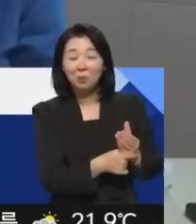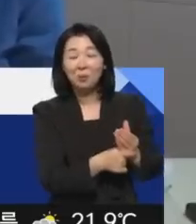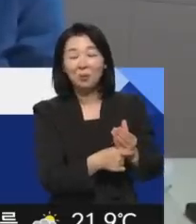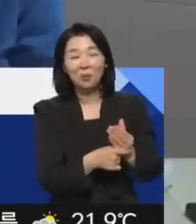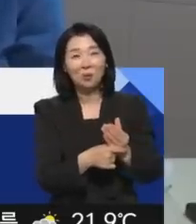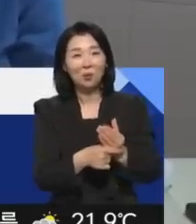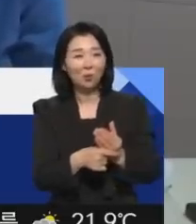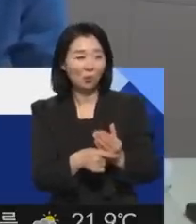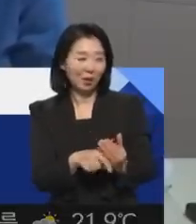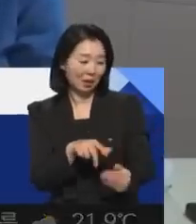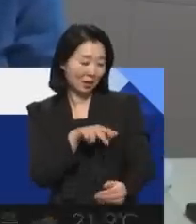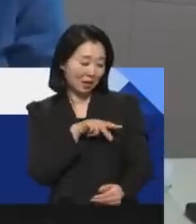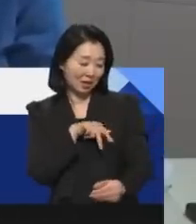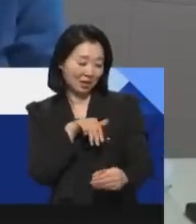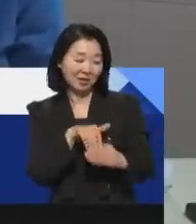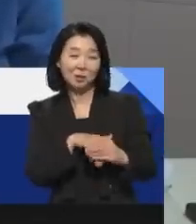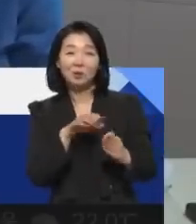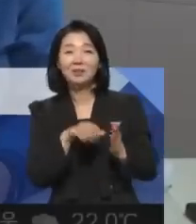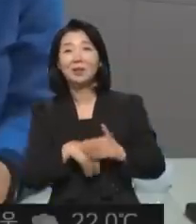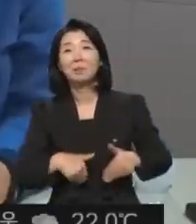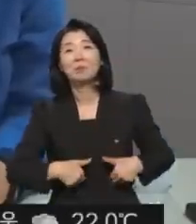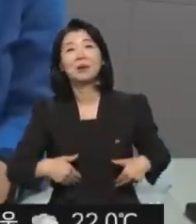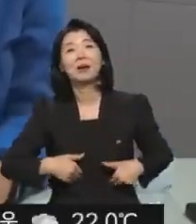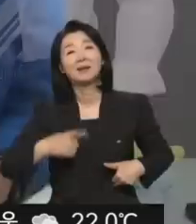필요한 상황이라고 사람들이 인식하기 시작하는 것 같다.